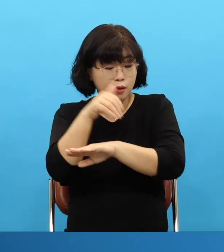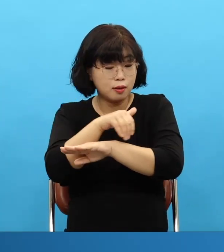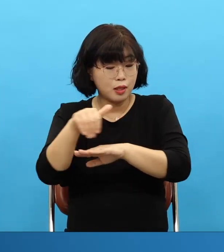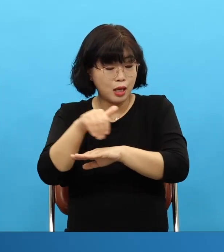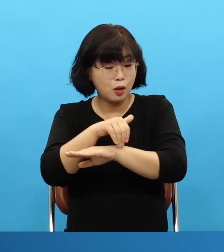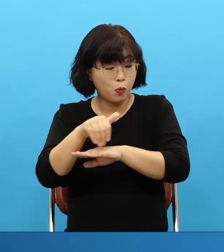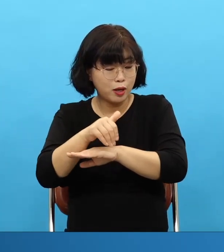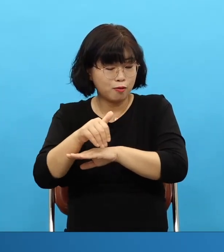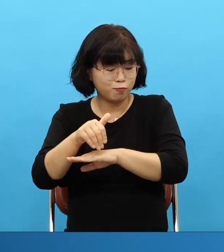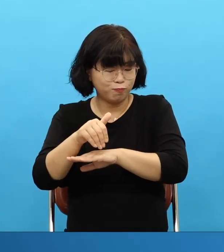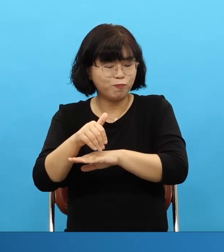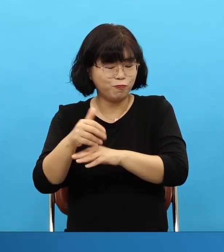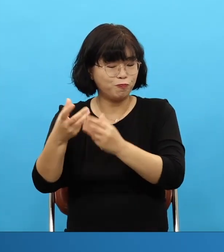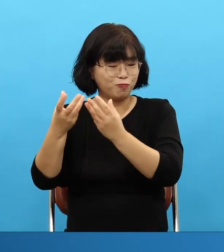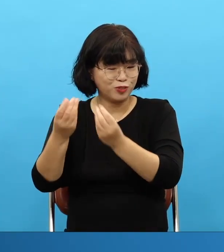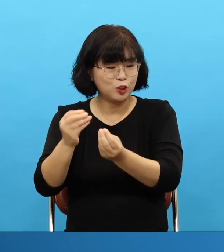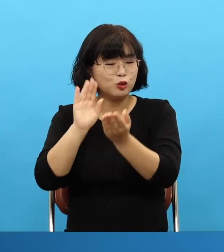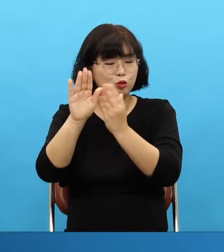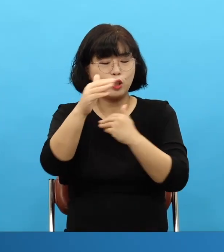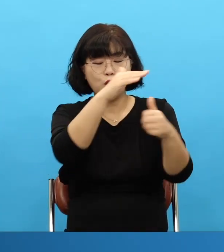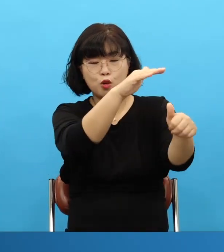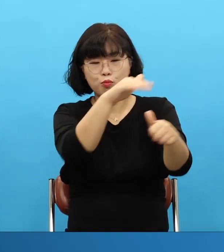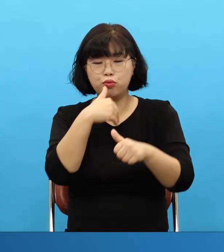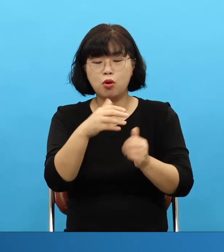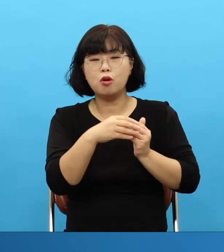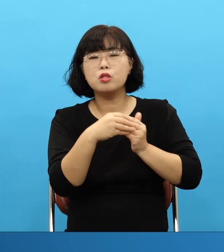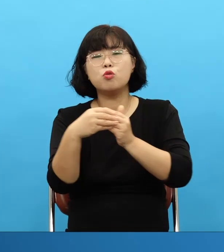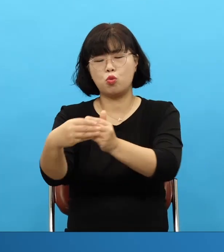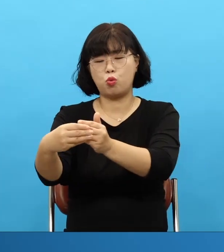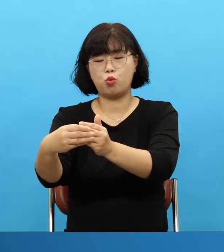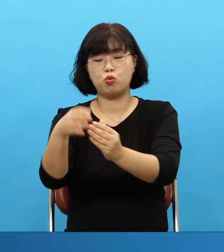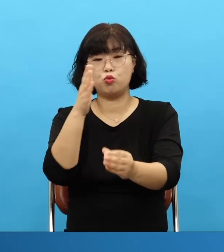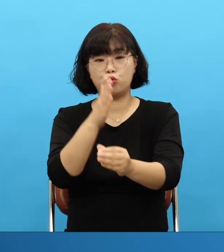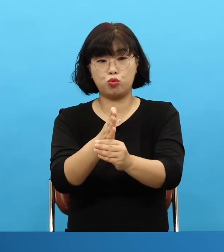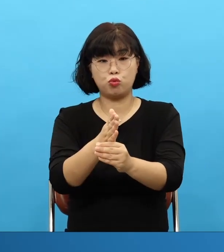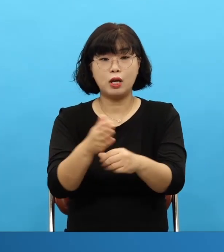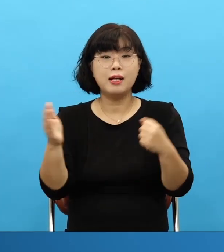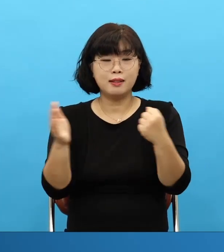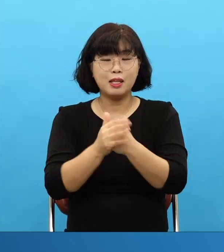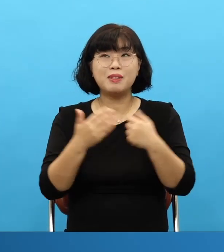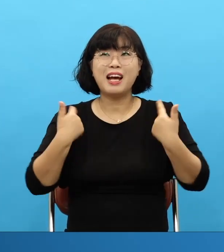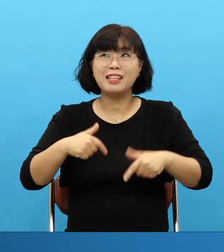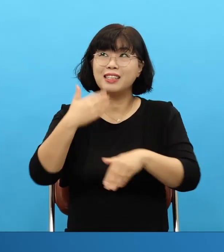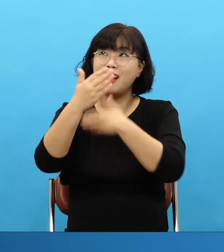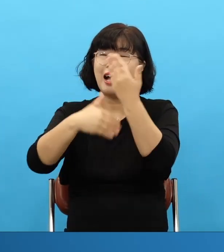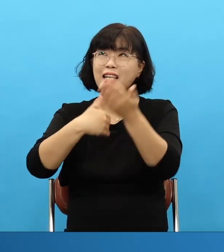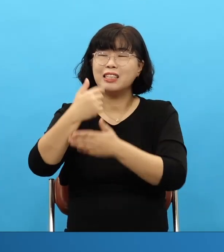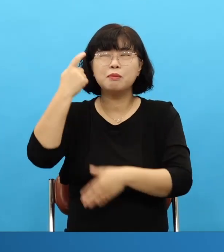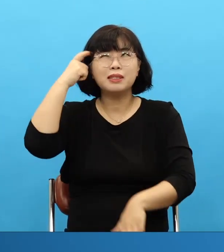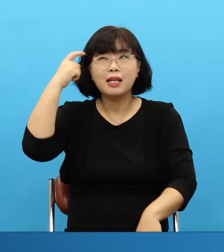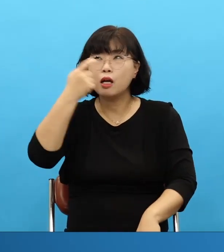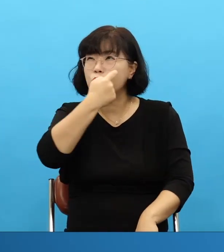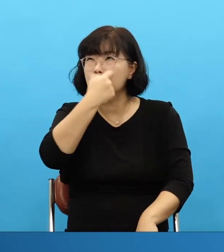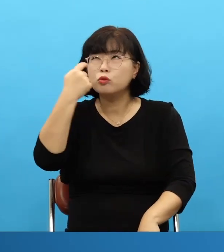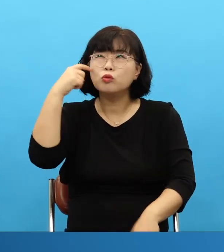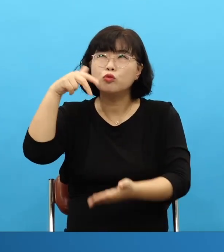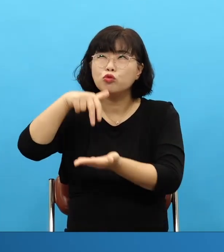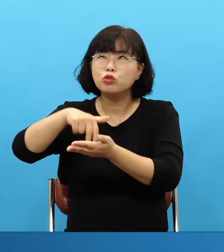that. 언제든지 그 눈을 가지고 봐야 돼요. At all times, you must have those set of eyes. 자, 그러면